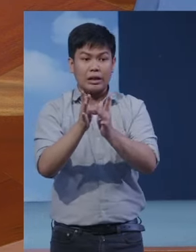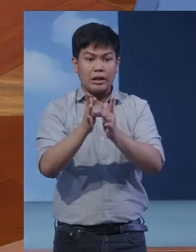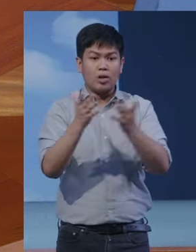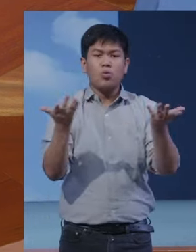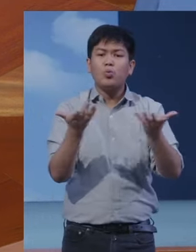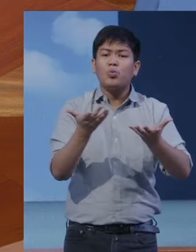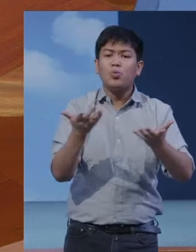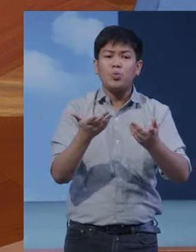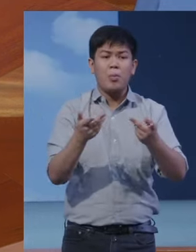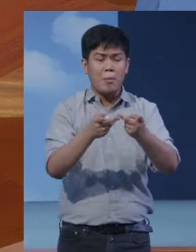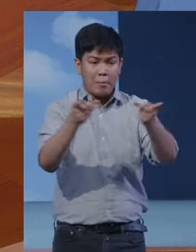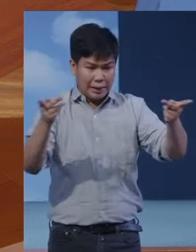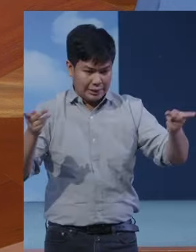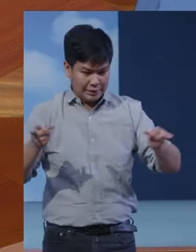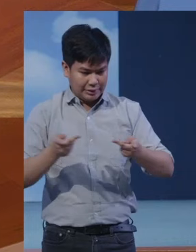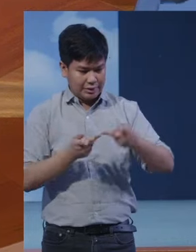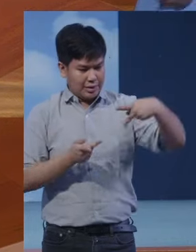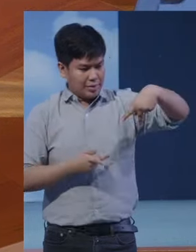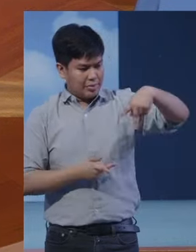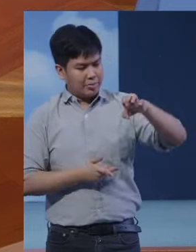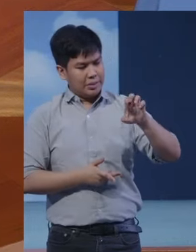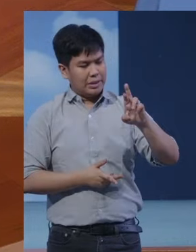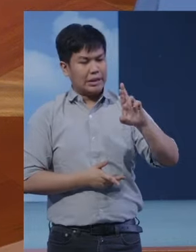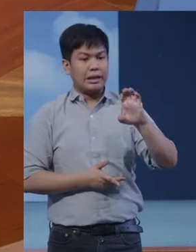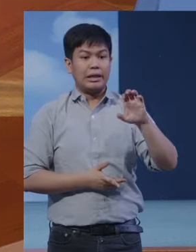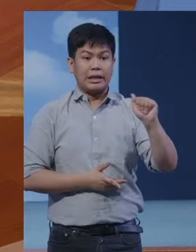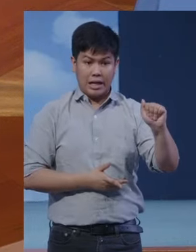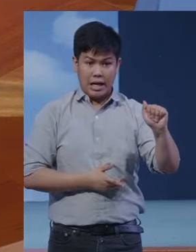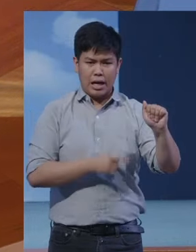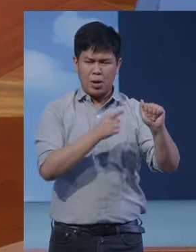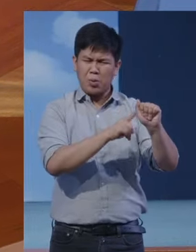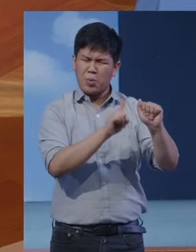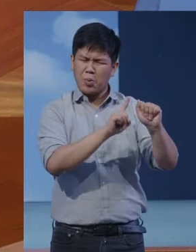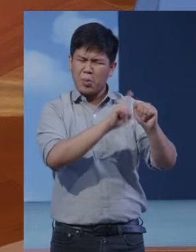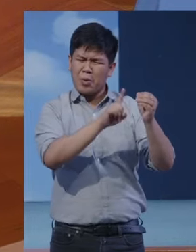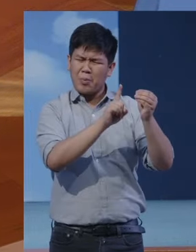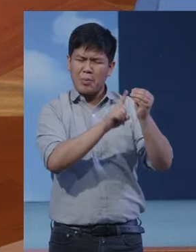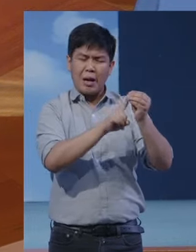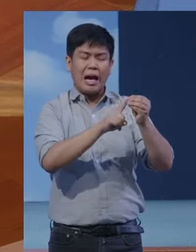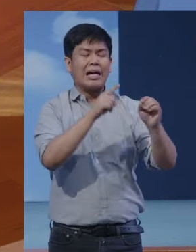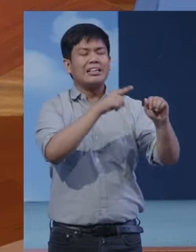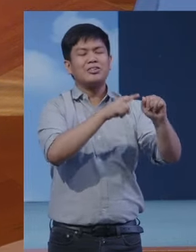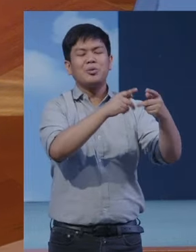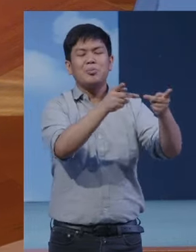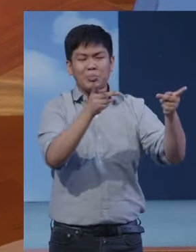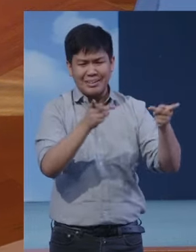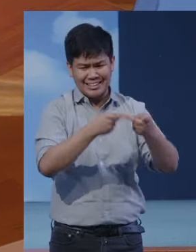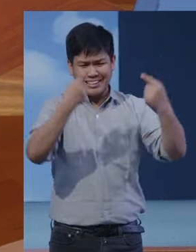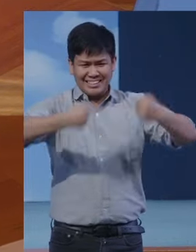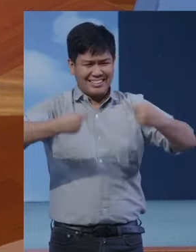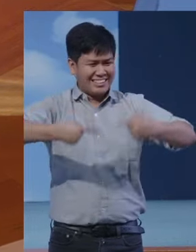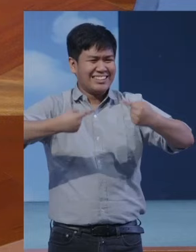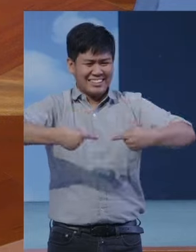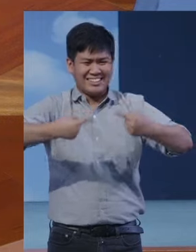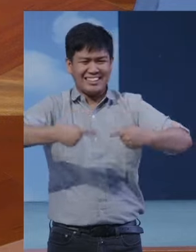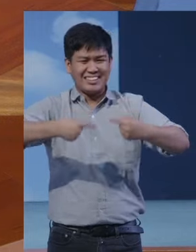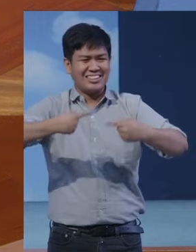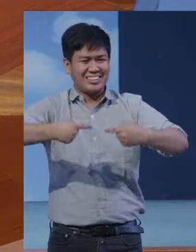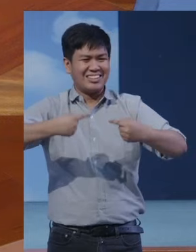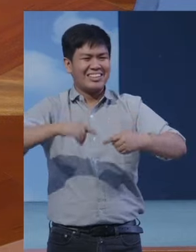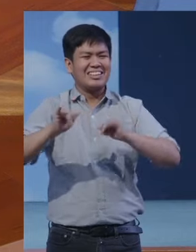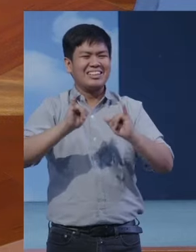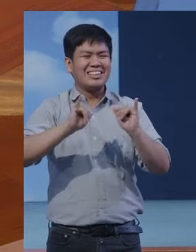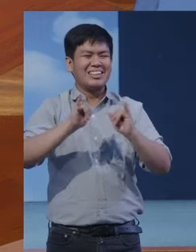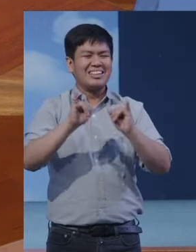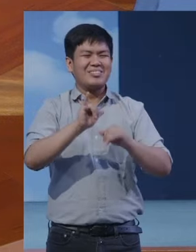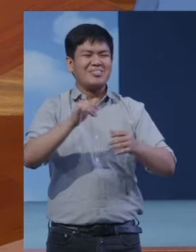ng perea bago siya bumalik sa Jerusalem sa judea galing siya ng Galilee Kung ito